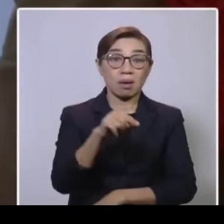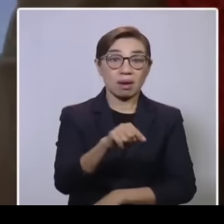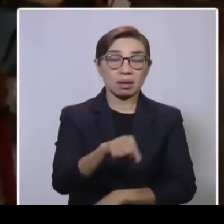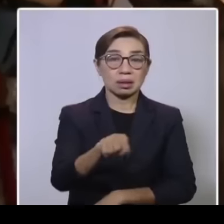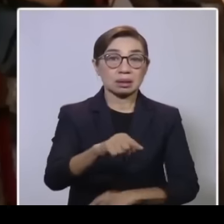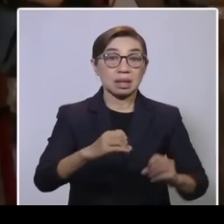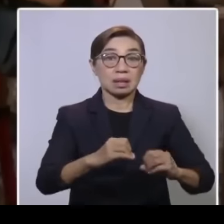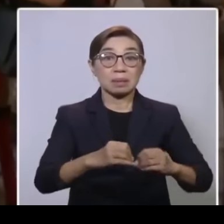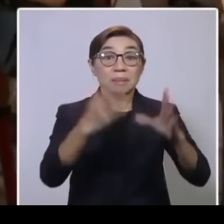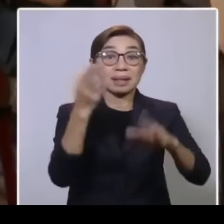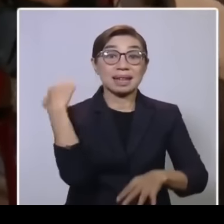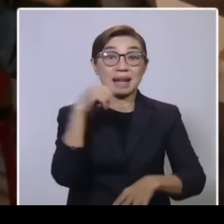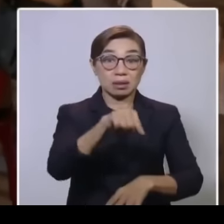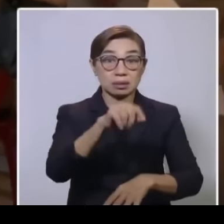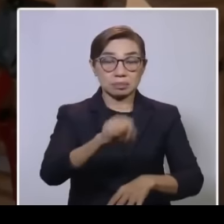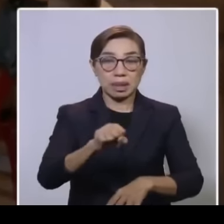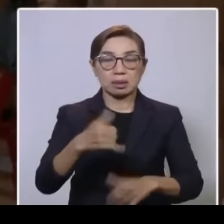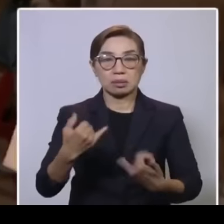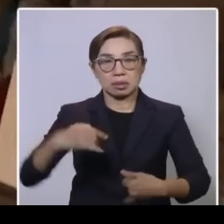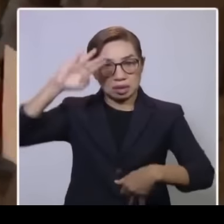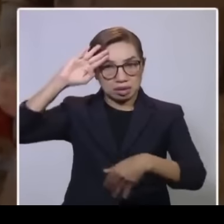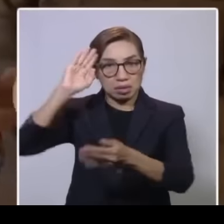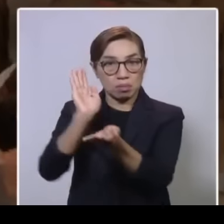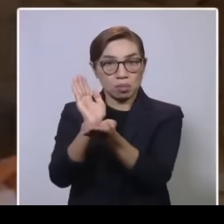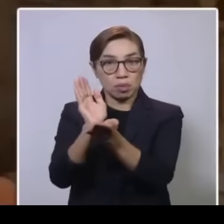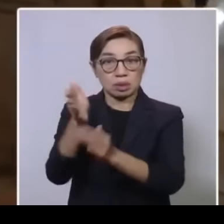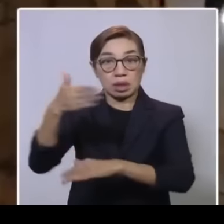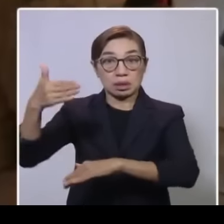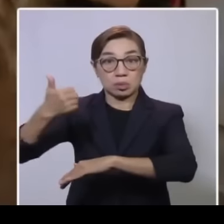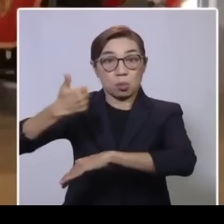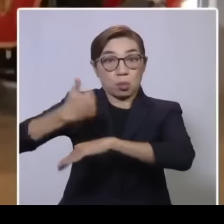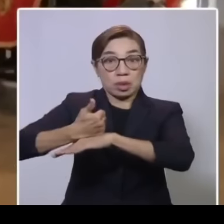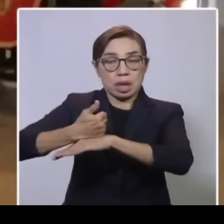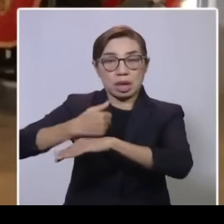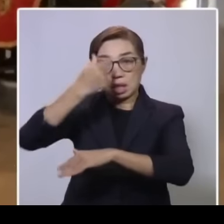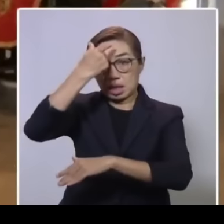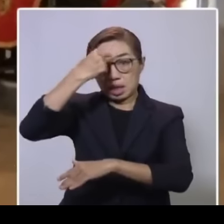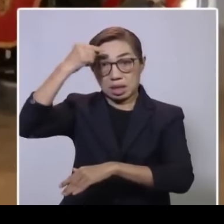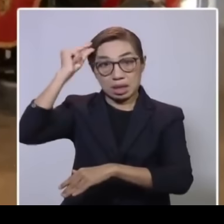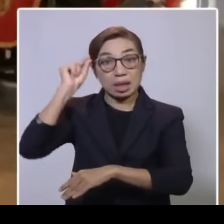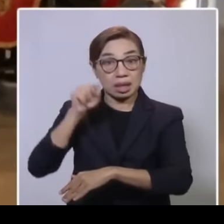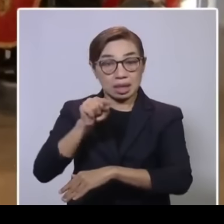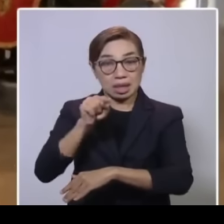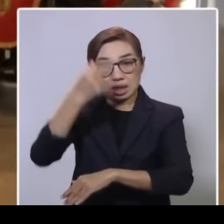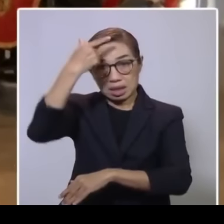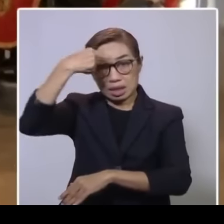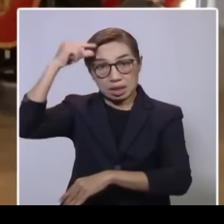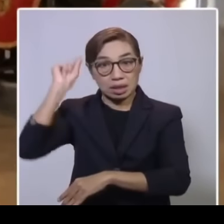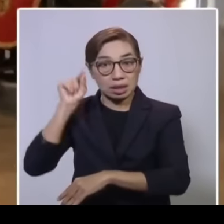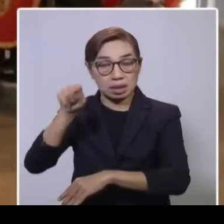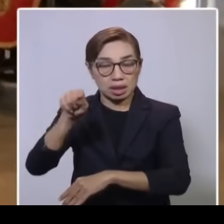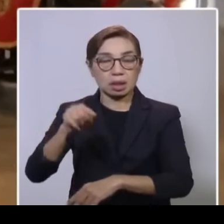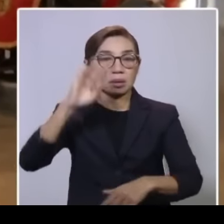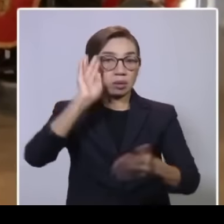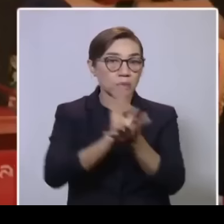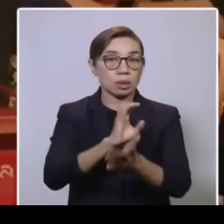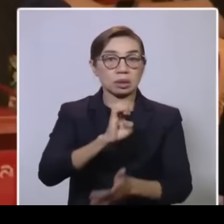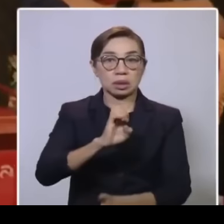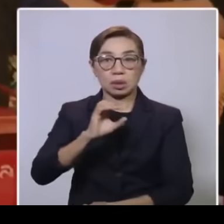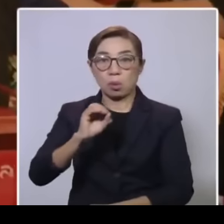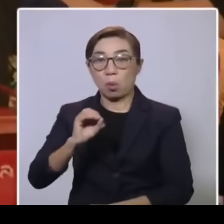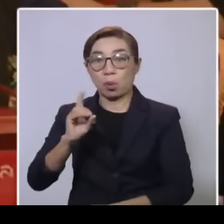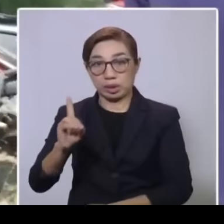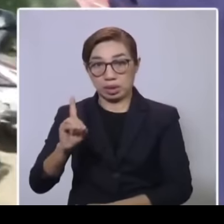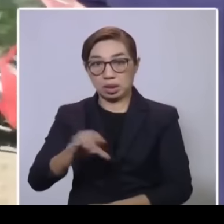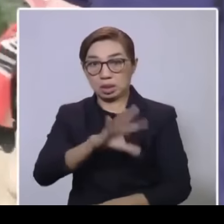ล่าสุดนะคะพลตำรวจเอกต่อศักดิ์สุวิมลผู้บัญชาการตำรวจแห่งชาติพร้อมชุด EOD พิสูจน์หลักฐานนะคะได้ล